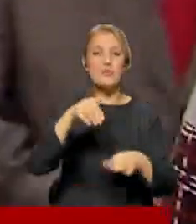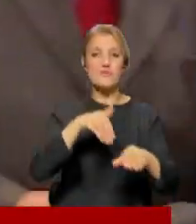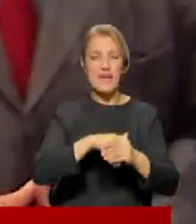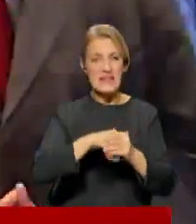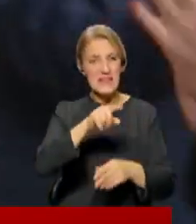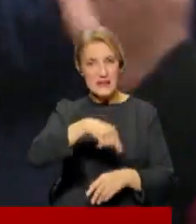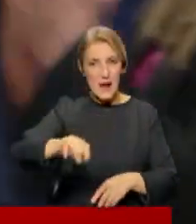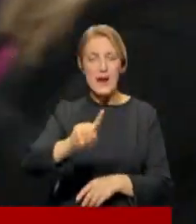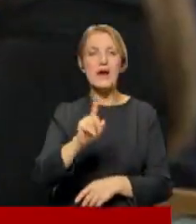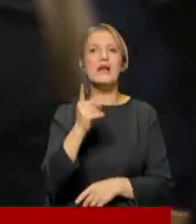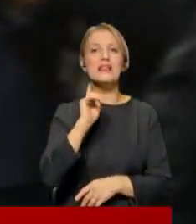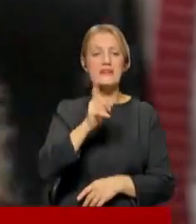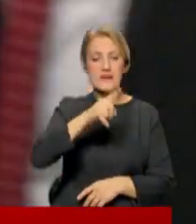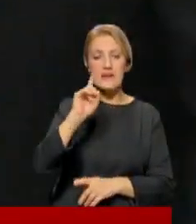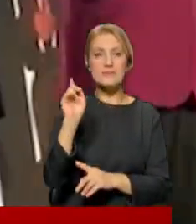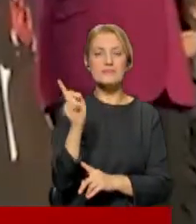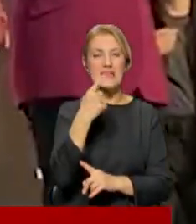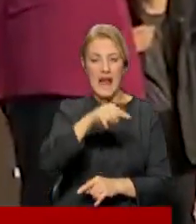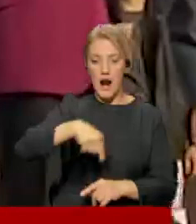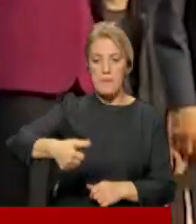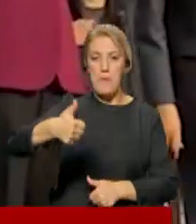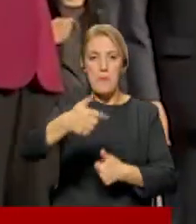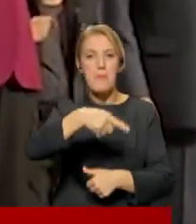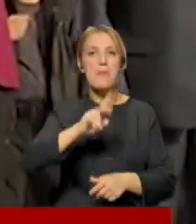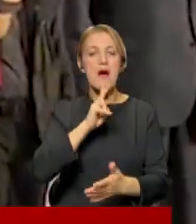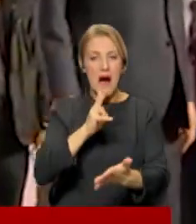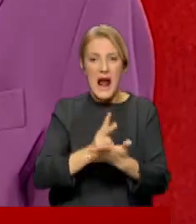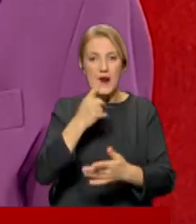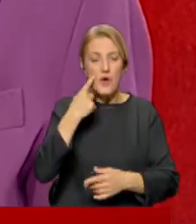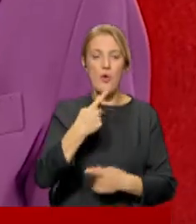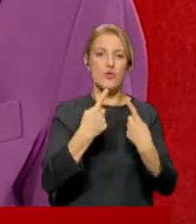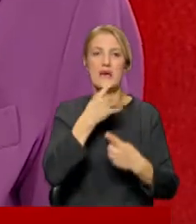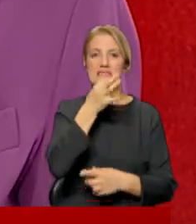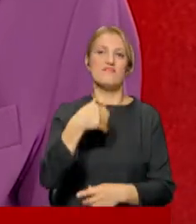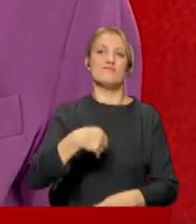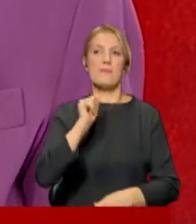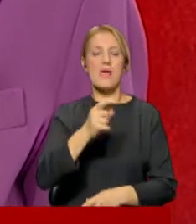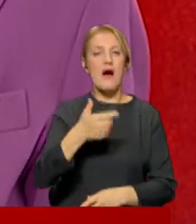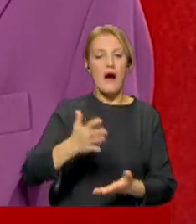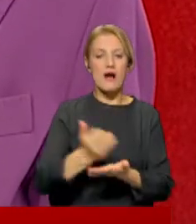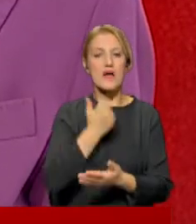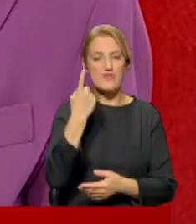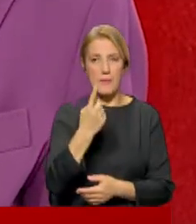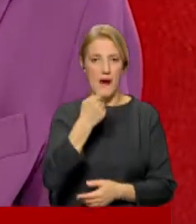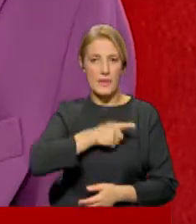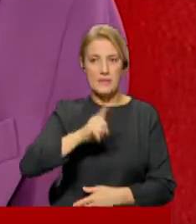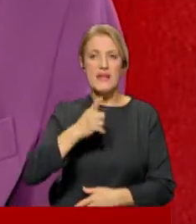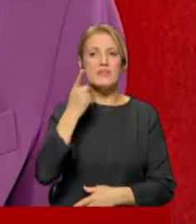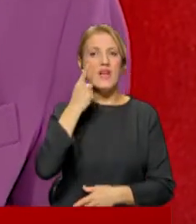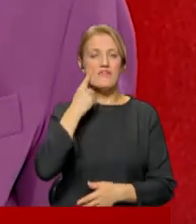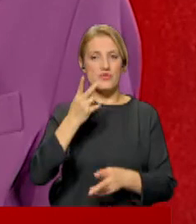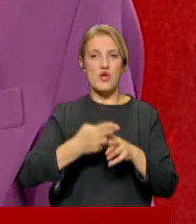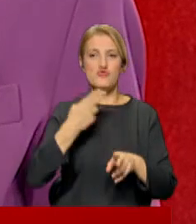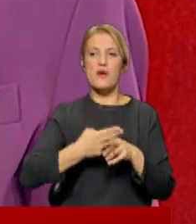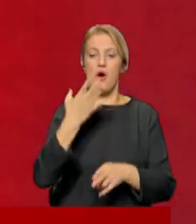ve kurmaylarına liderlerin alacağı kararlarla ilgili konuşmama talimatı verdi kazanacak bir adayımız tecrübesi olan devlet tecrübesi